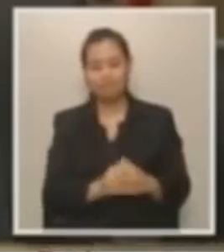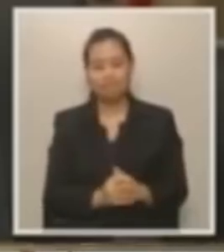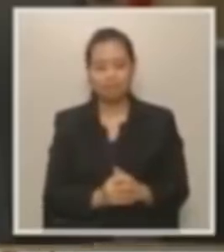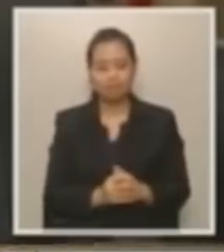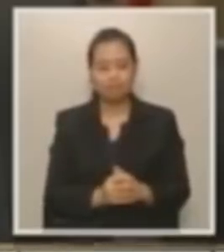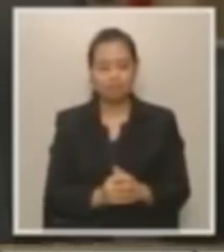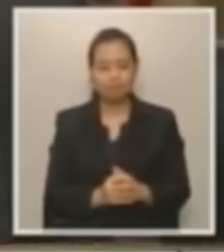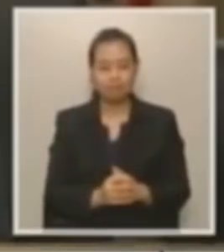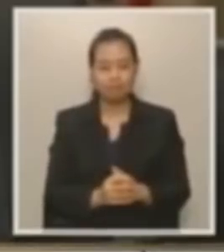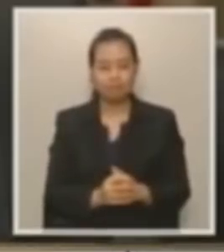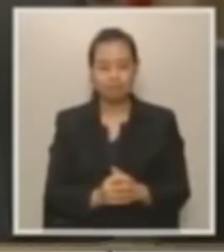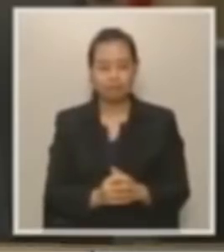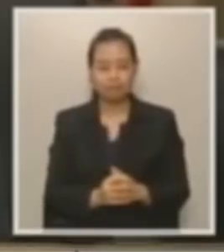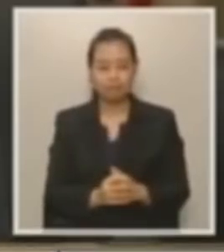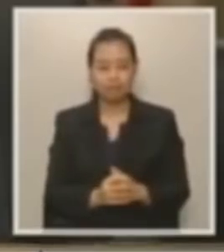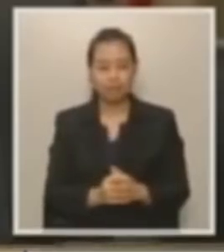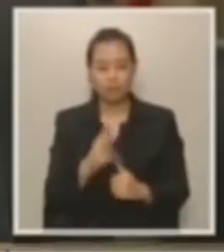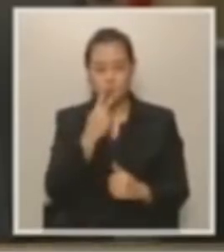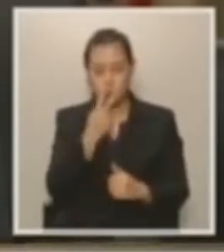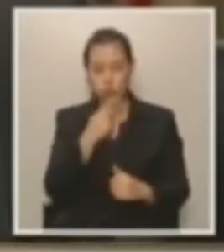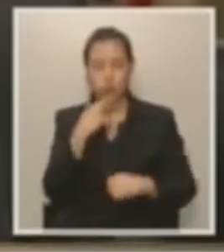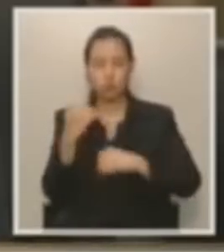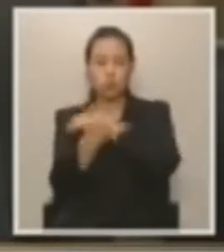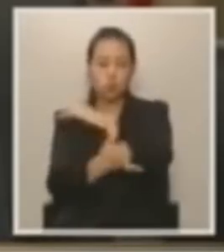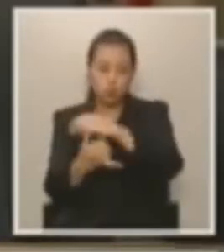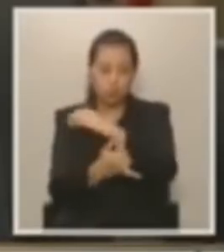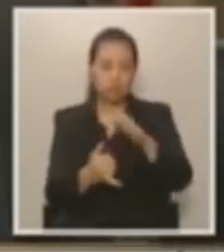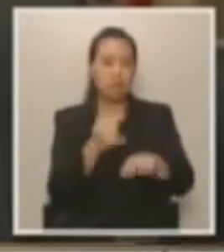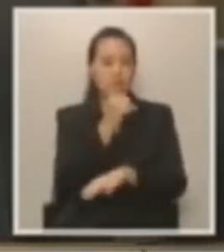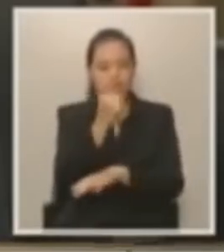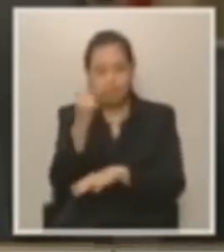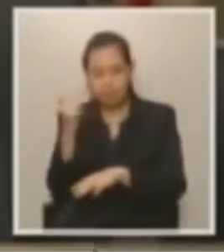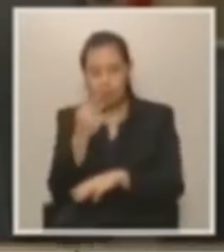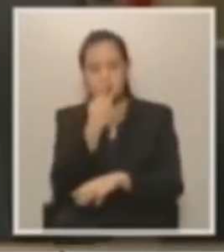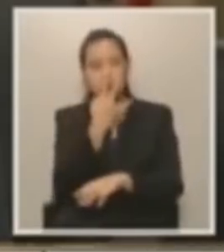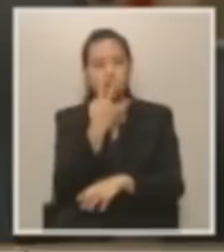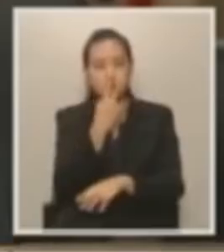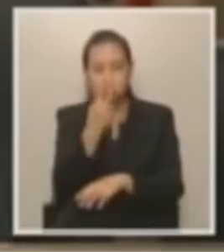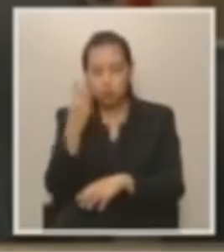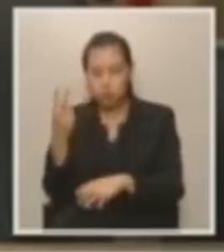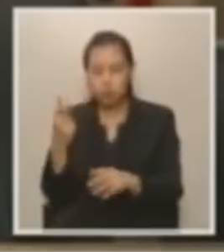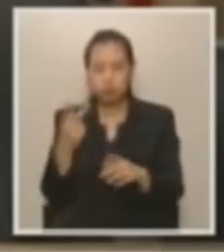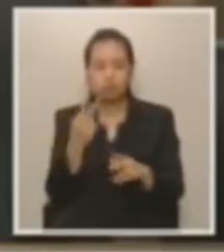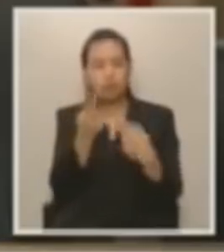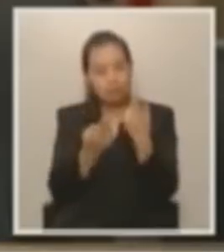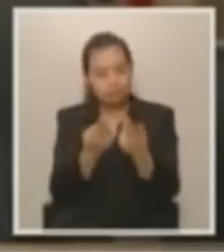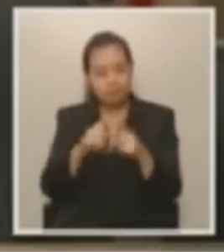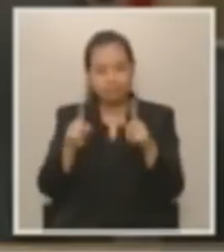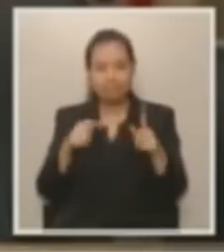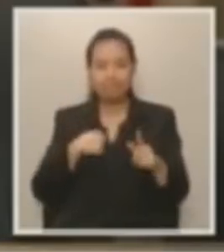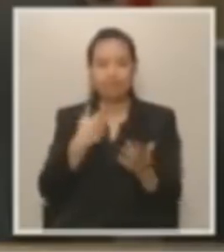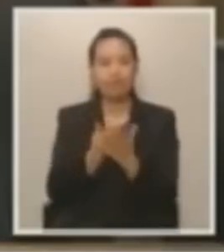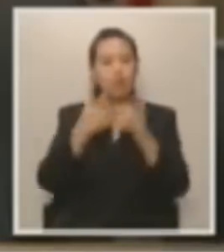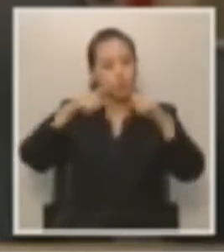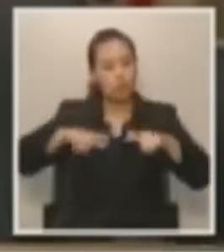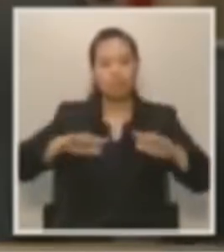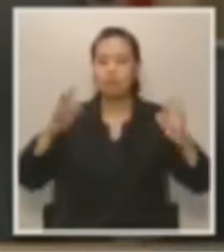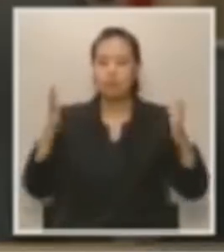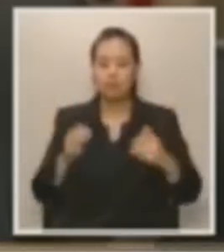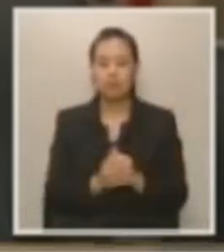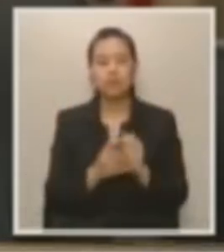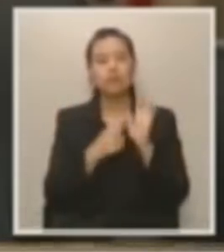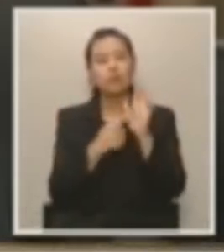หารจัดการนะคะการดูงานต่างๆสามารถปรับลดได้ในส่วนนั้นแต่ก็ไม่โดนปรับลดทั้งหมดนี้เป็นตัวอย่